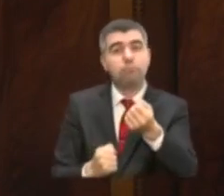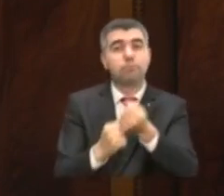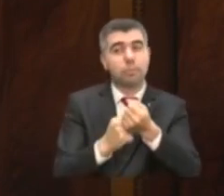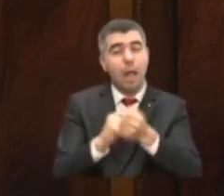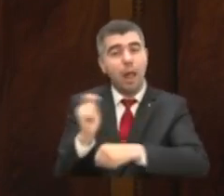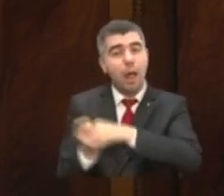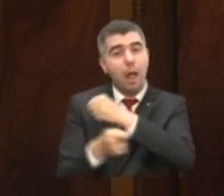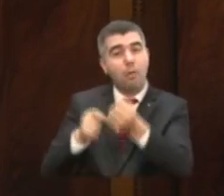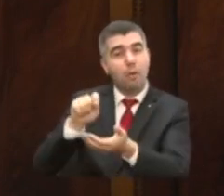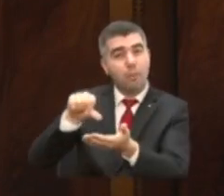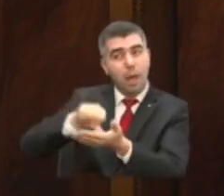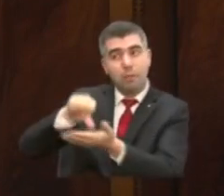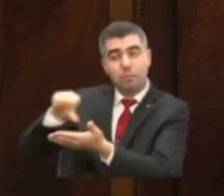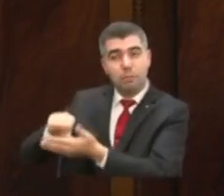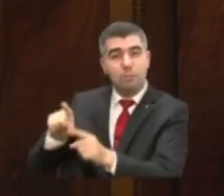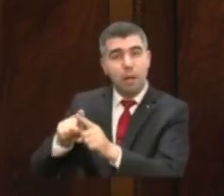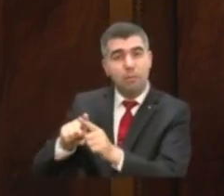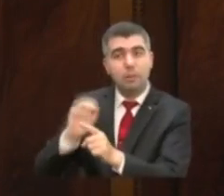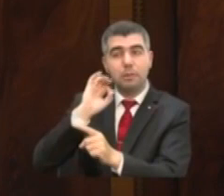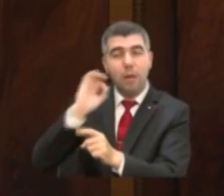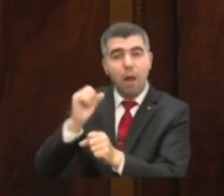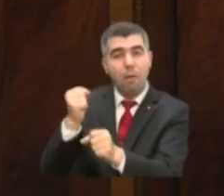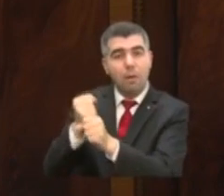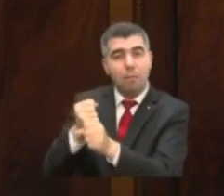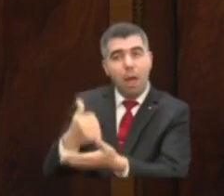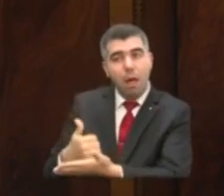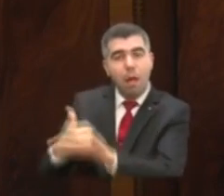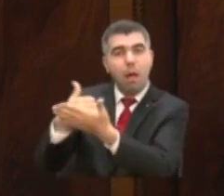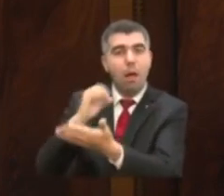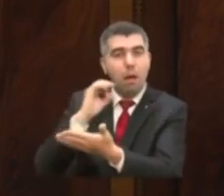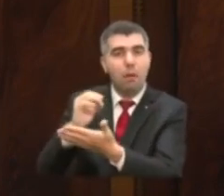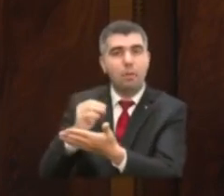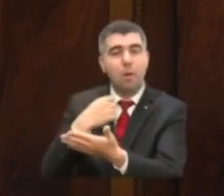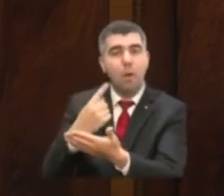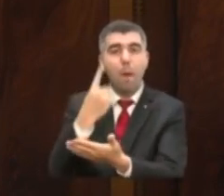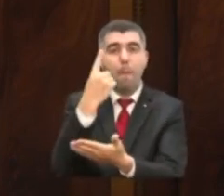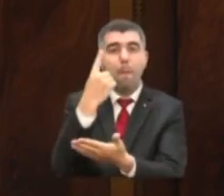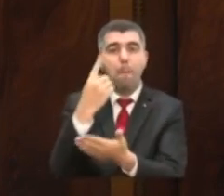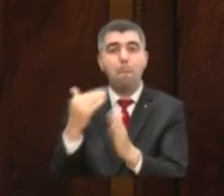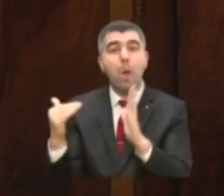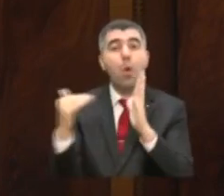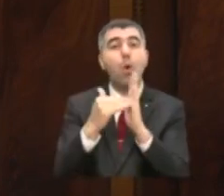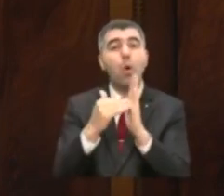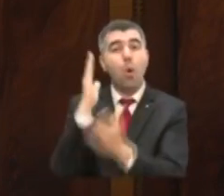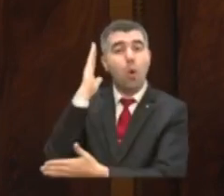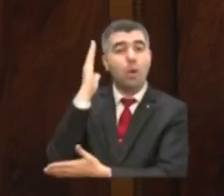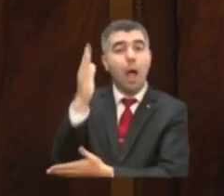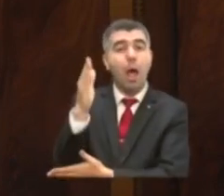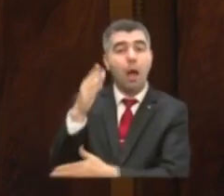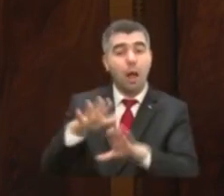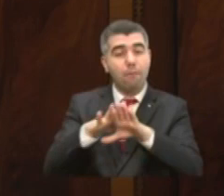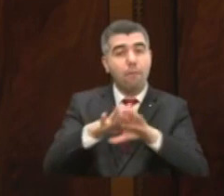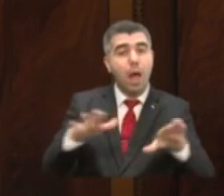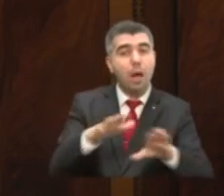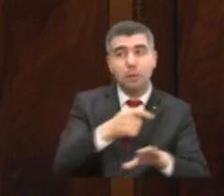وستخلق أنشطة جديدة مديرة لفرص الشغل والدخل، سيما لفائدة الشباب على توزيع 1,000,000 هكتار على صيغان الفلاحين. هذه ورشة كبيرة إلى